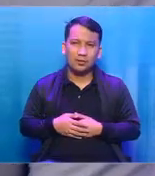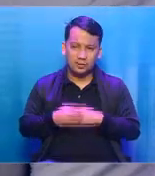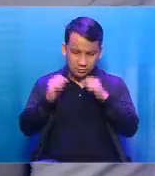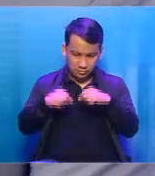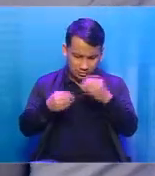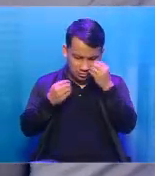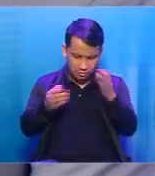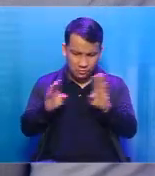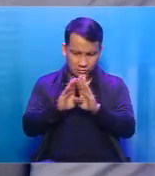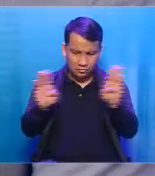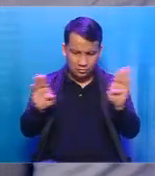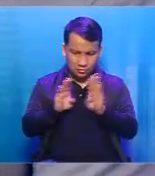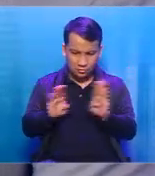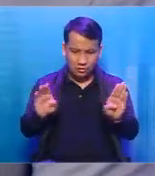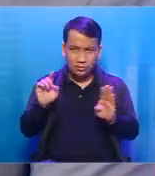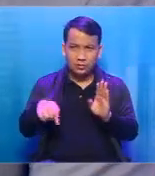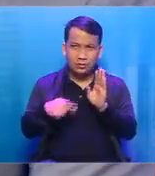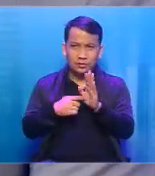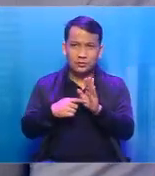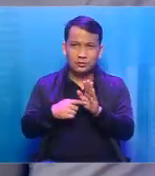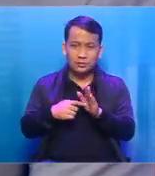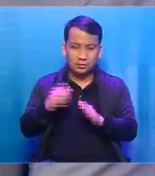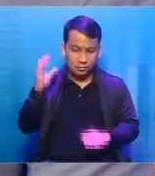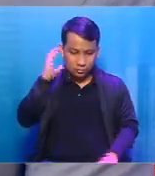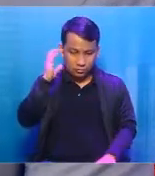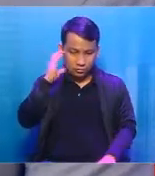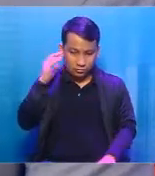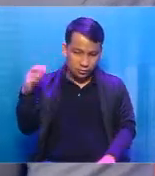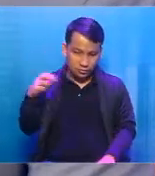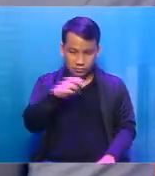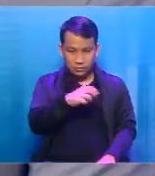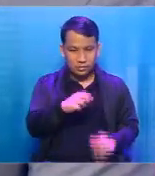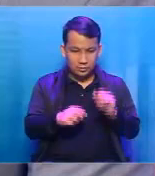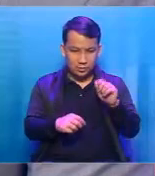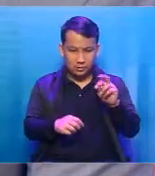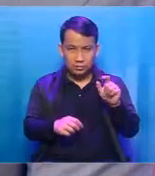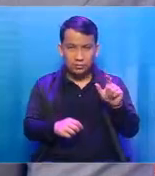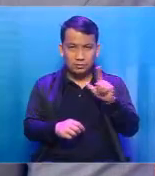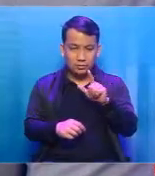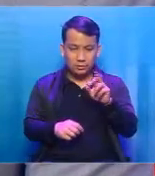Posibleng muling buksan ngayong linggo ang biyaheng Cubao papuntang Santolan ng